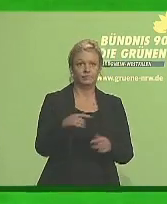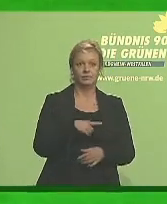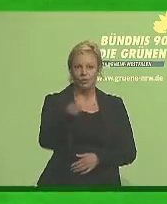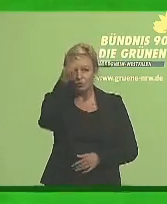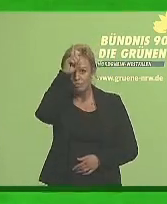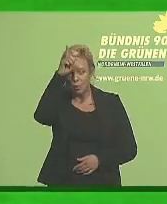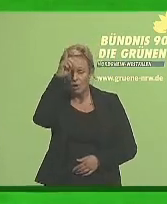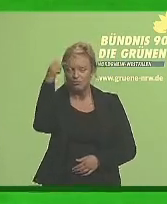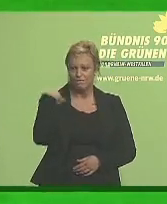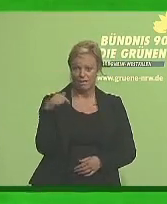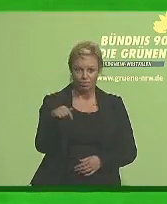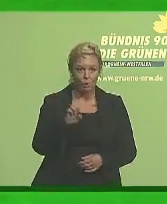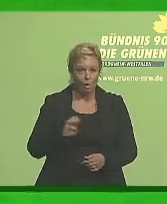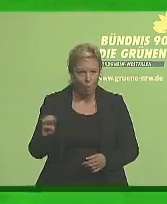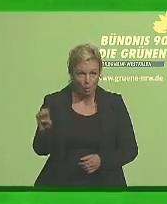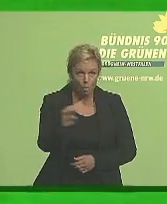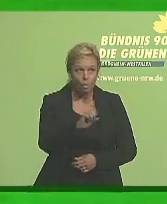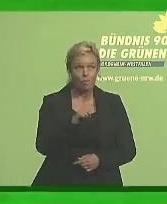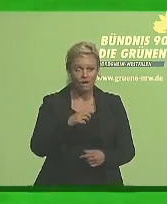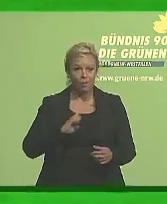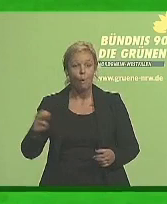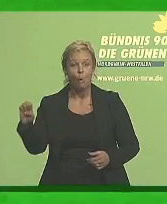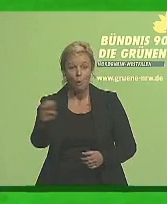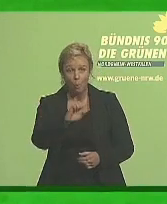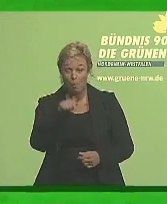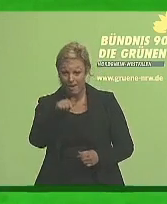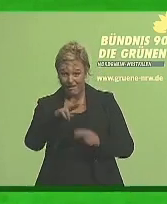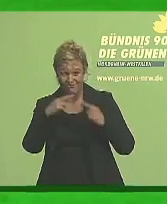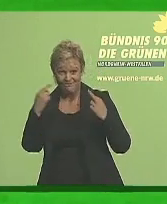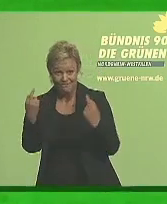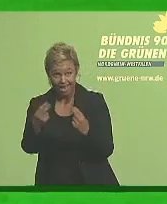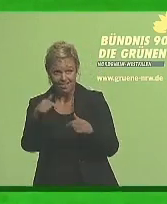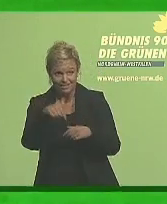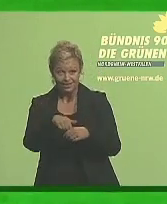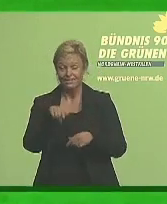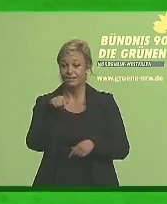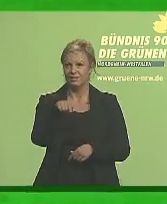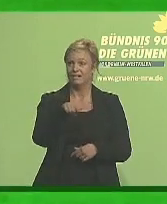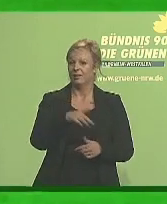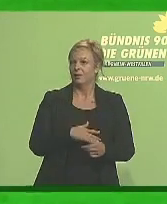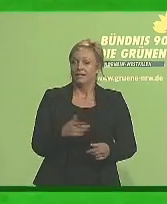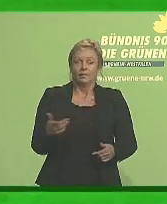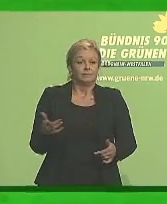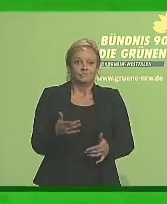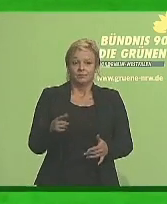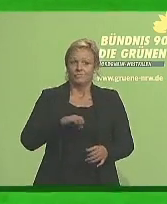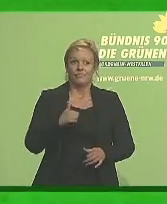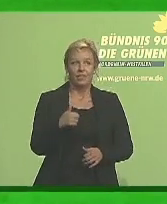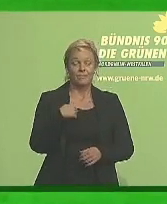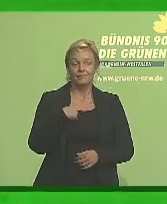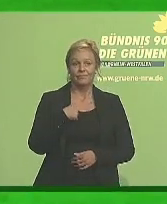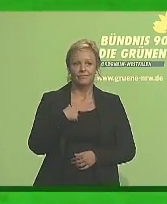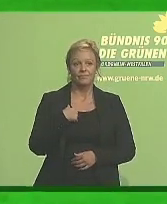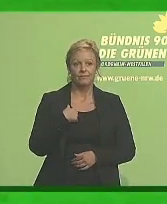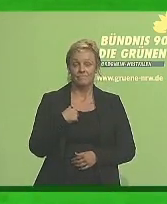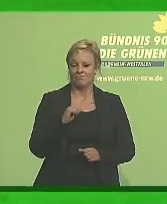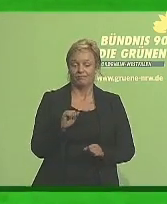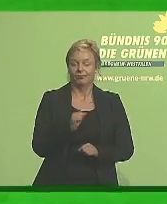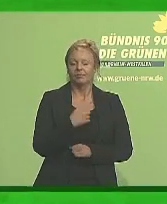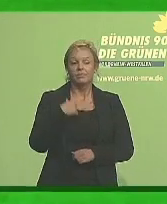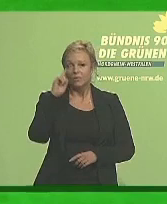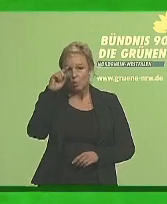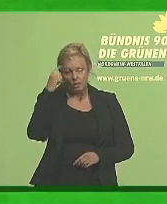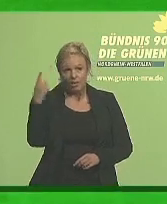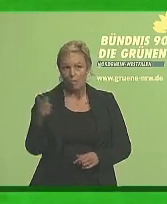was Deutschland in Europa und Europa in der Welt bisher vertreten hat, auf eine Art und Weise, die ich nicht für